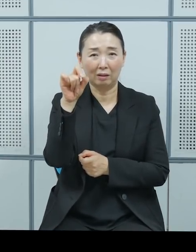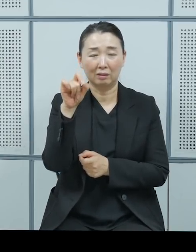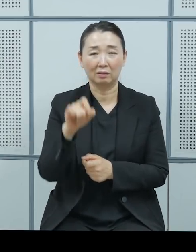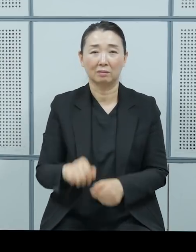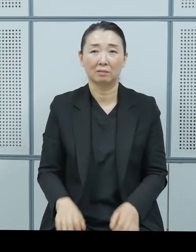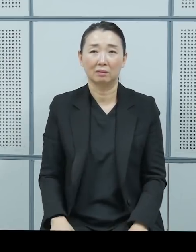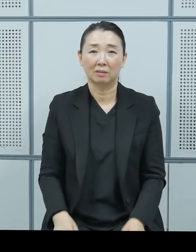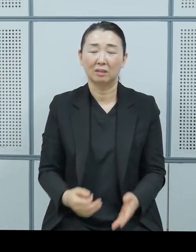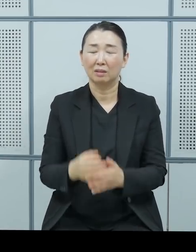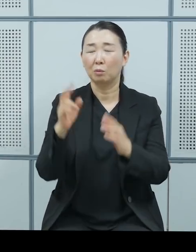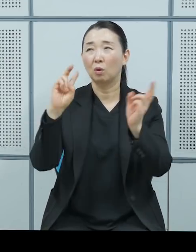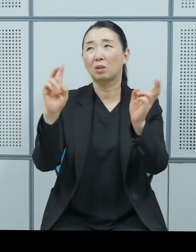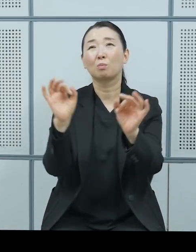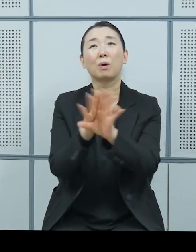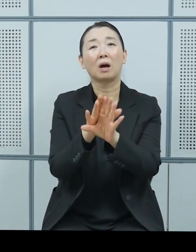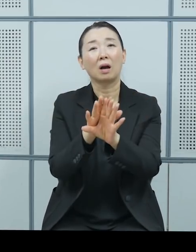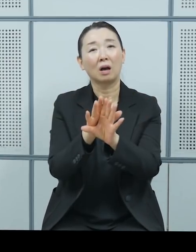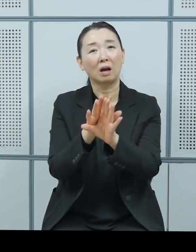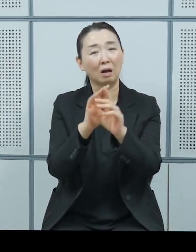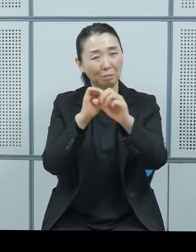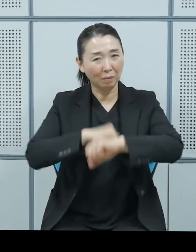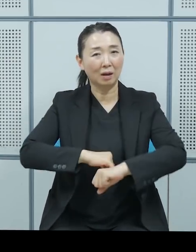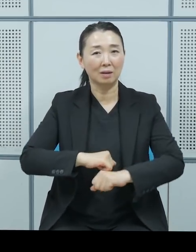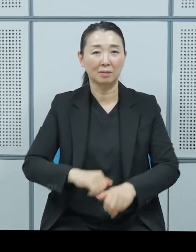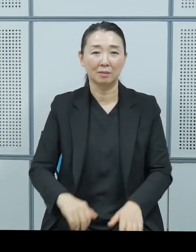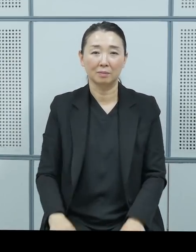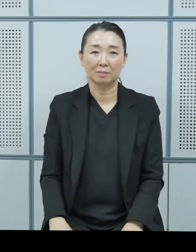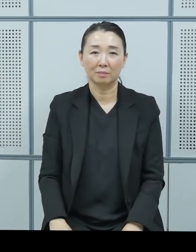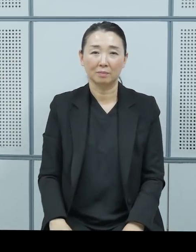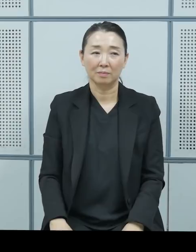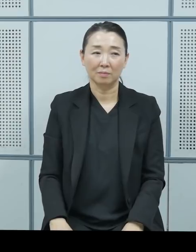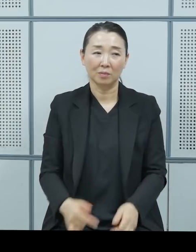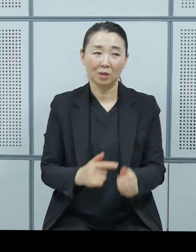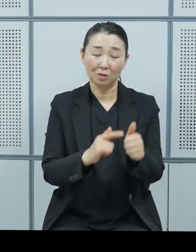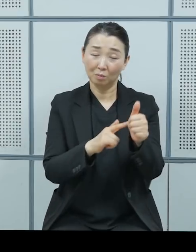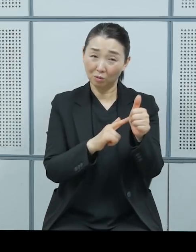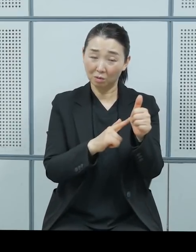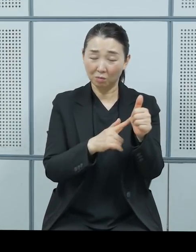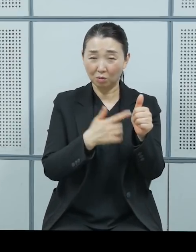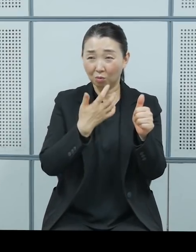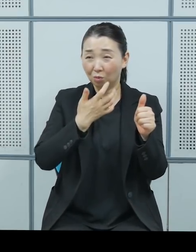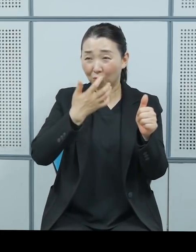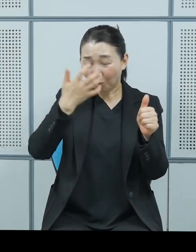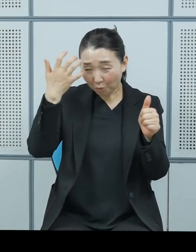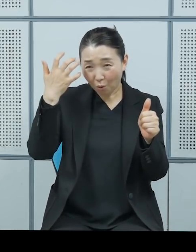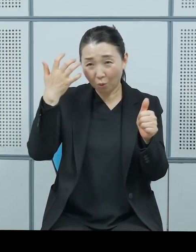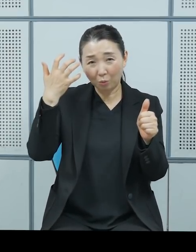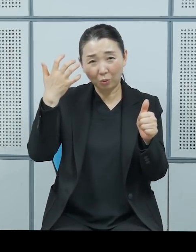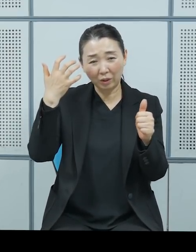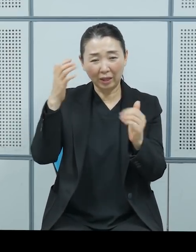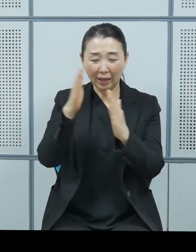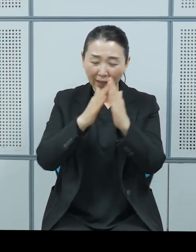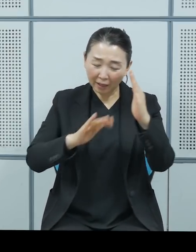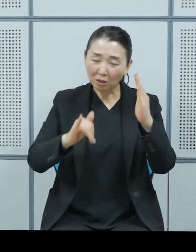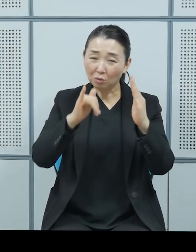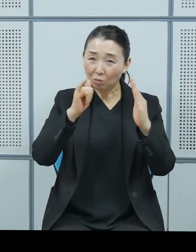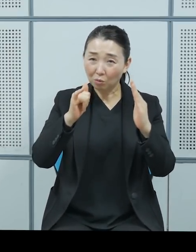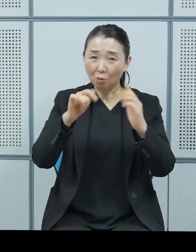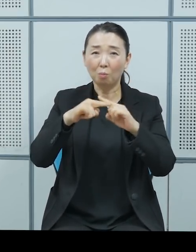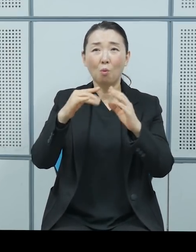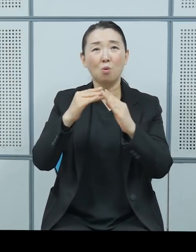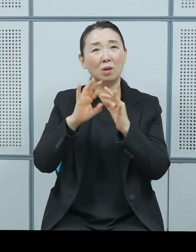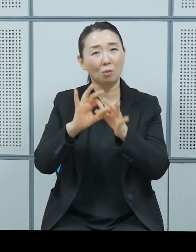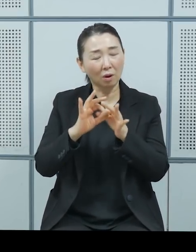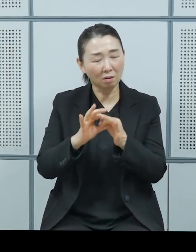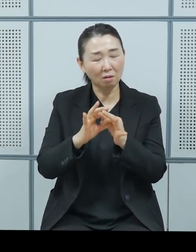뭐 회사도 없고. 예. 그 목사님께서 꿈꿔온 가정도 있고 목회 활동에 대한 교회 비전도 있으셨을 텐데